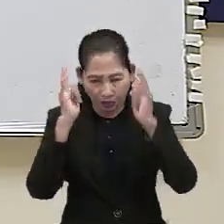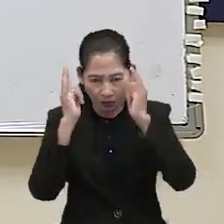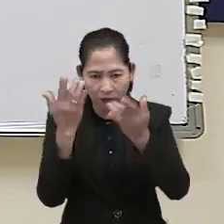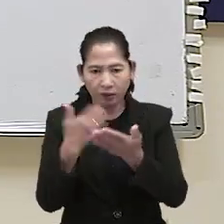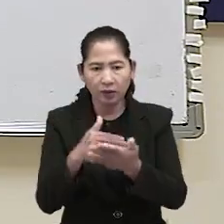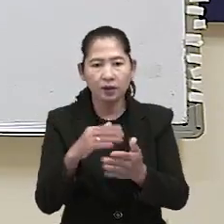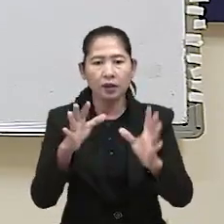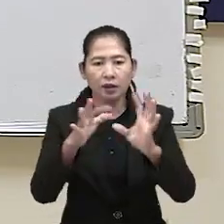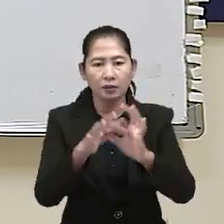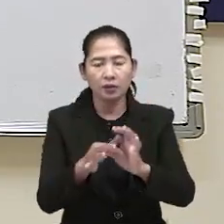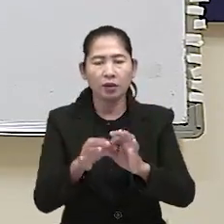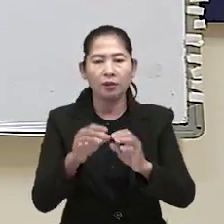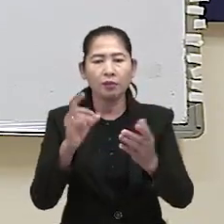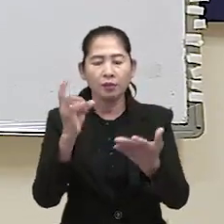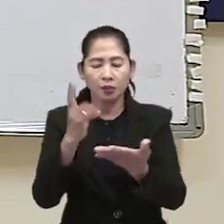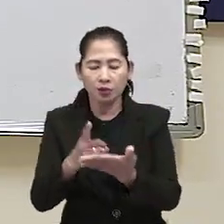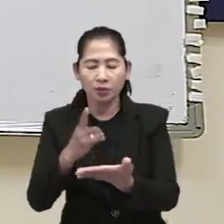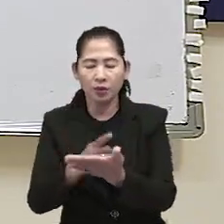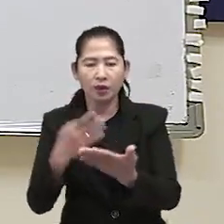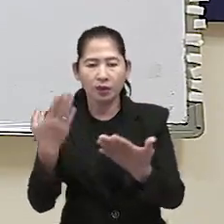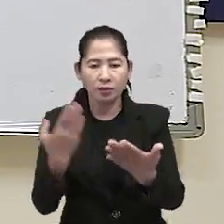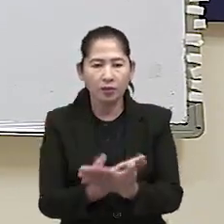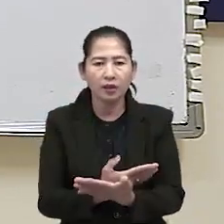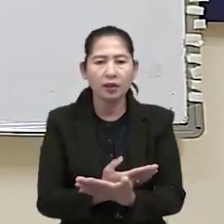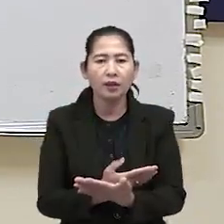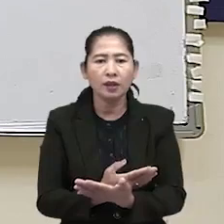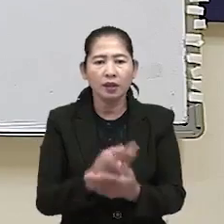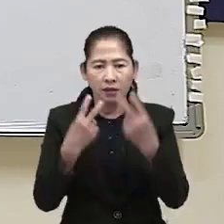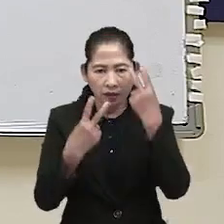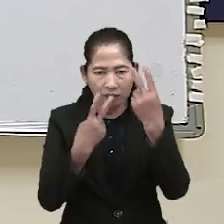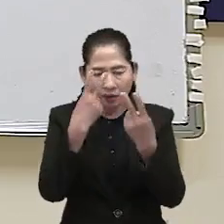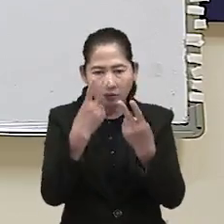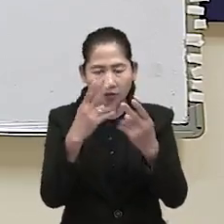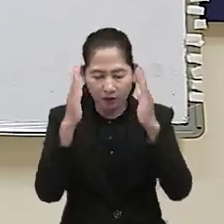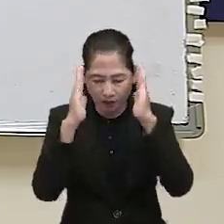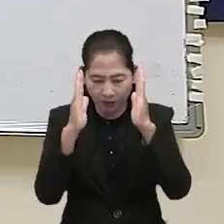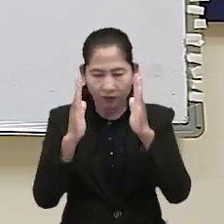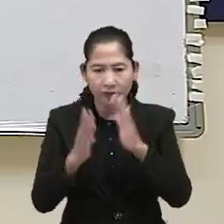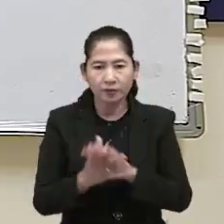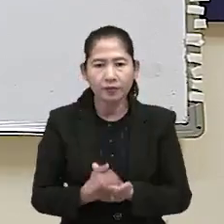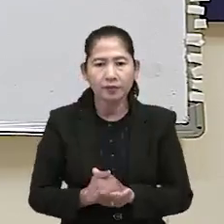ដើម្បីធ្វើការភ្ជាប់ចូលមេរៀនថ្មីណាកូនសូមតាមដានមើលដោយយកចិត្តទុ